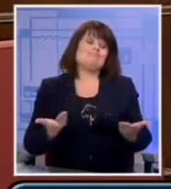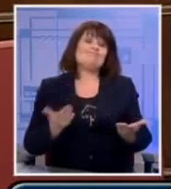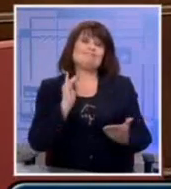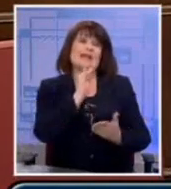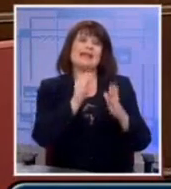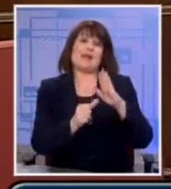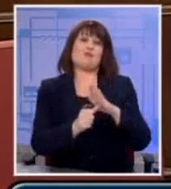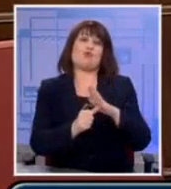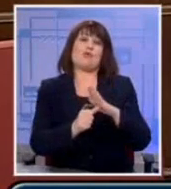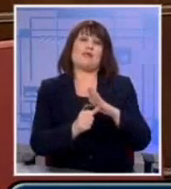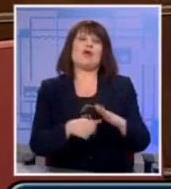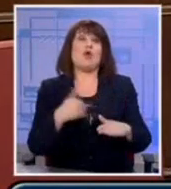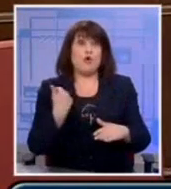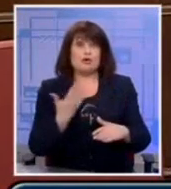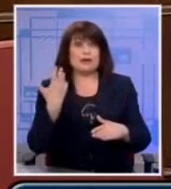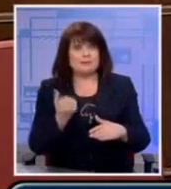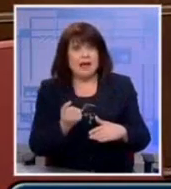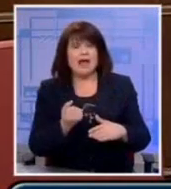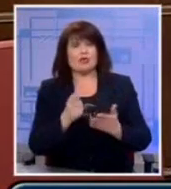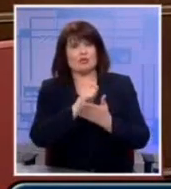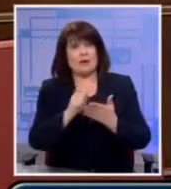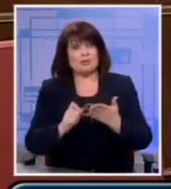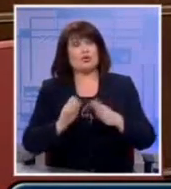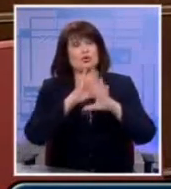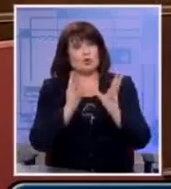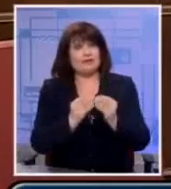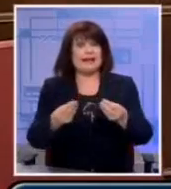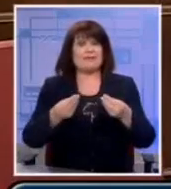Πρόεδρε, ζητάω όταν λοιπόν υπάρχουν τέτοιου είδους επιστολές,